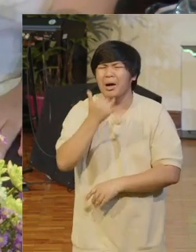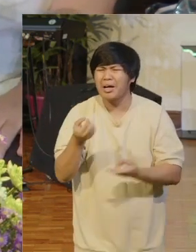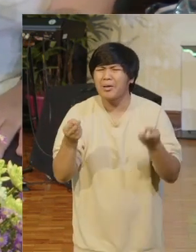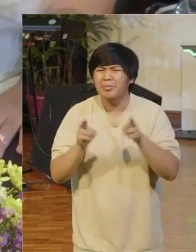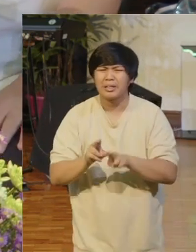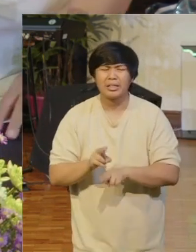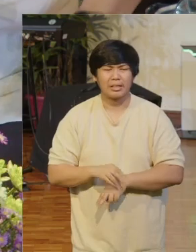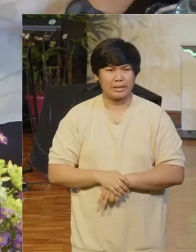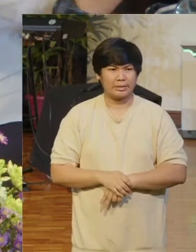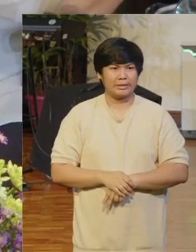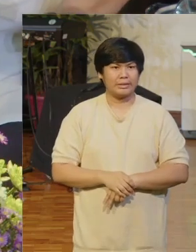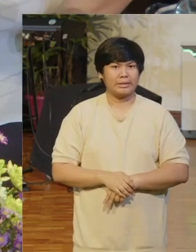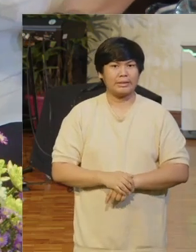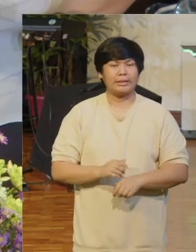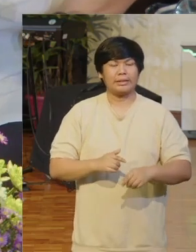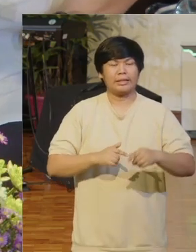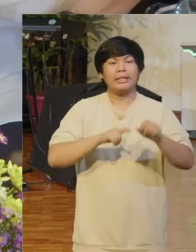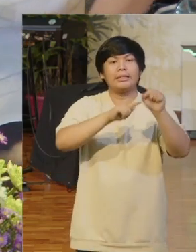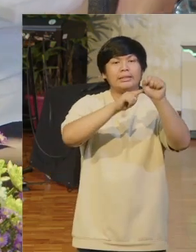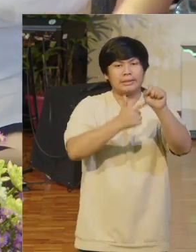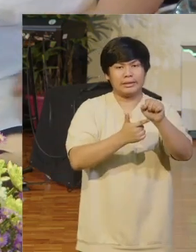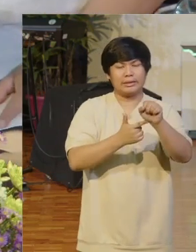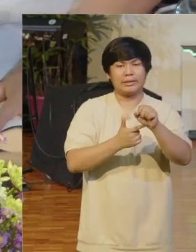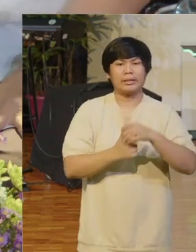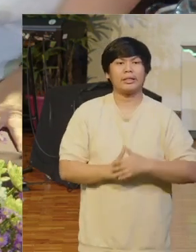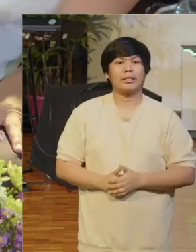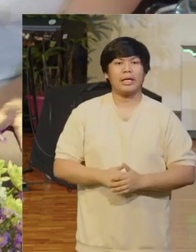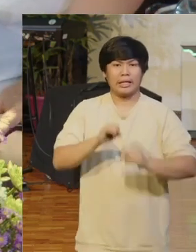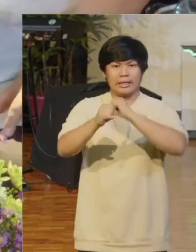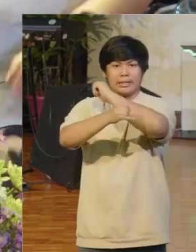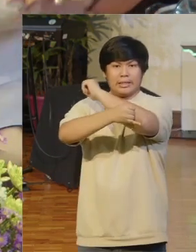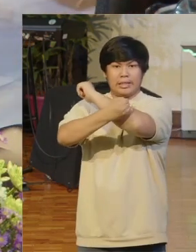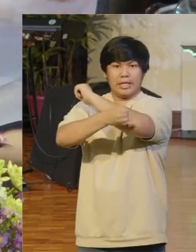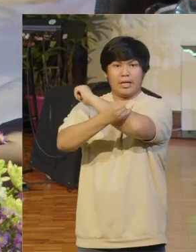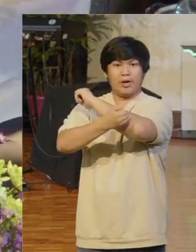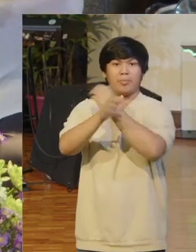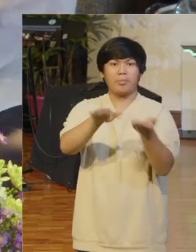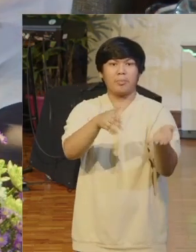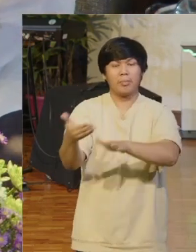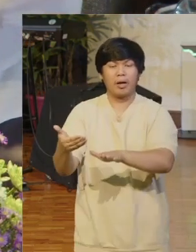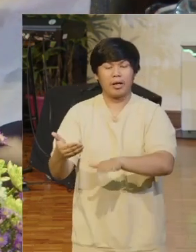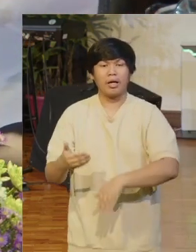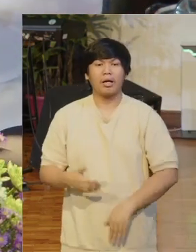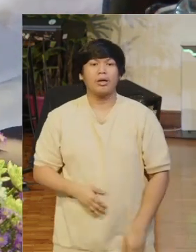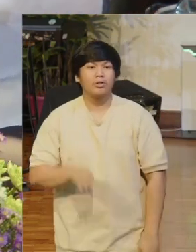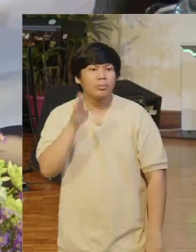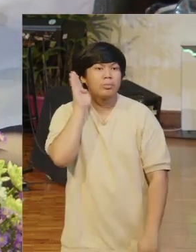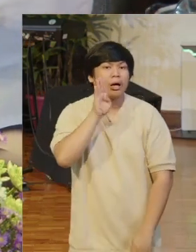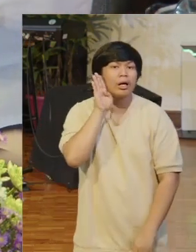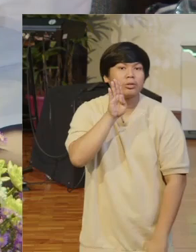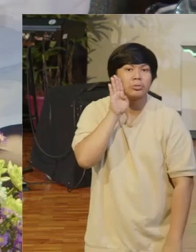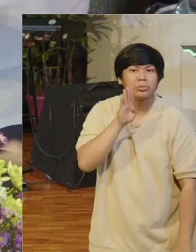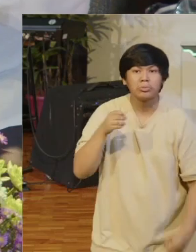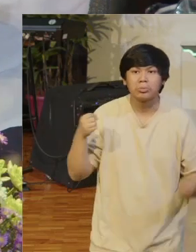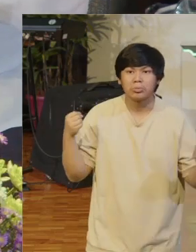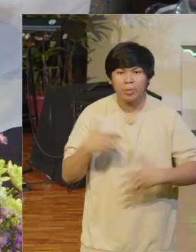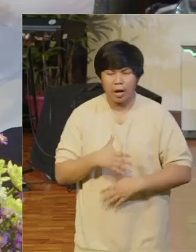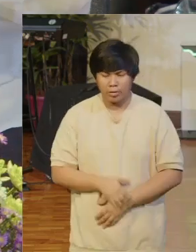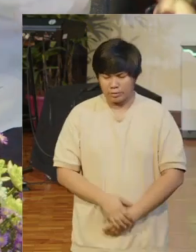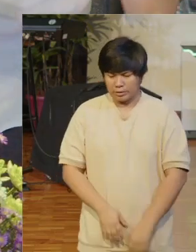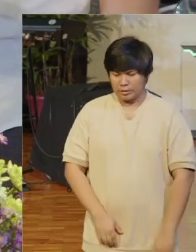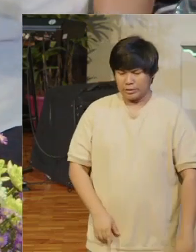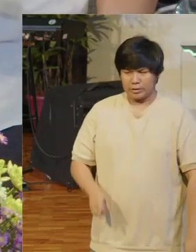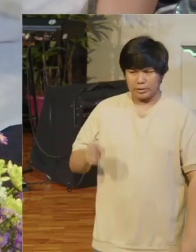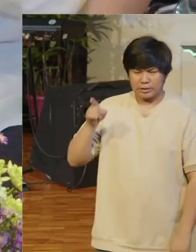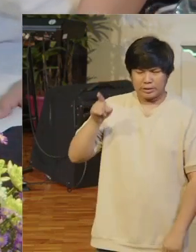Ang sabi niya sa Genesis 50, nung namatay na si Jacob, yung mga kapatid niya takot na takot. Naku, tiyak, papatayin na tayo ni Joseph ngayon.